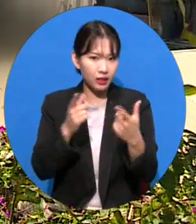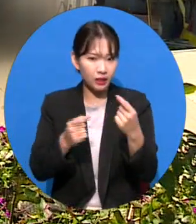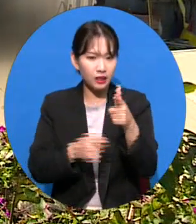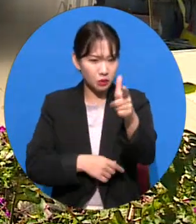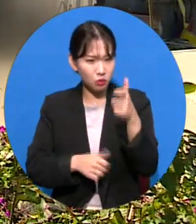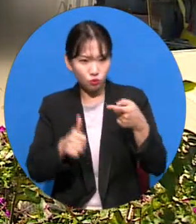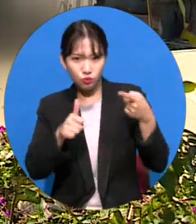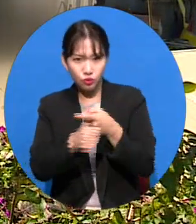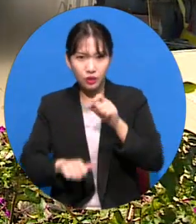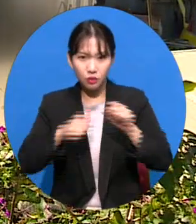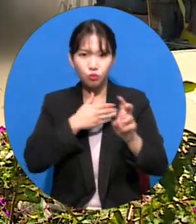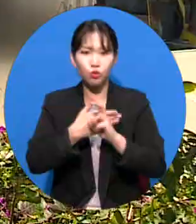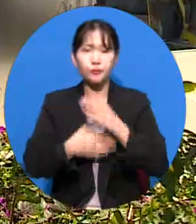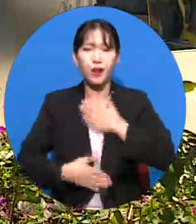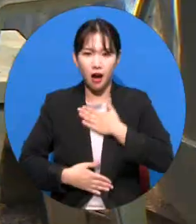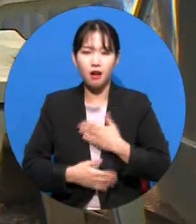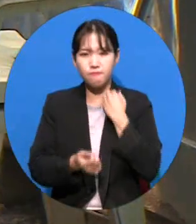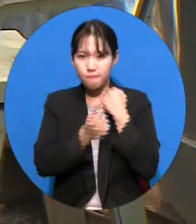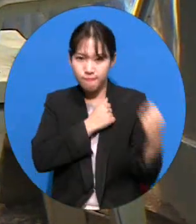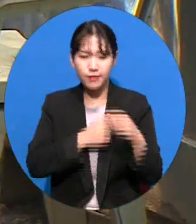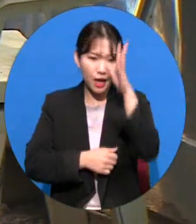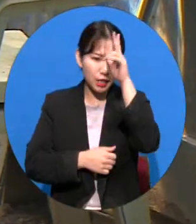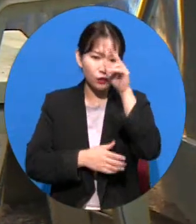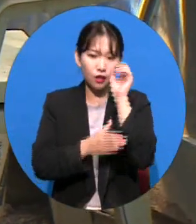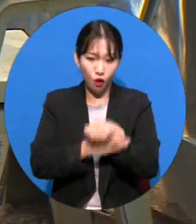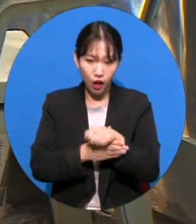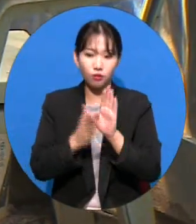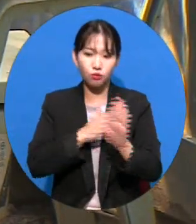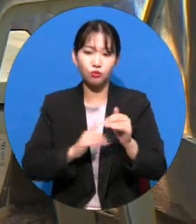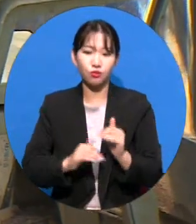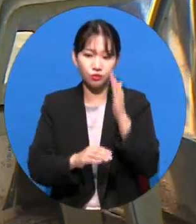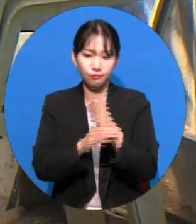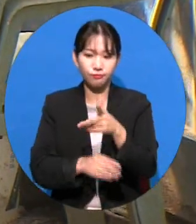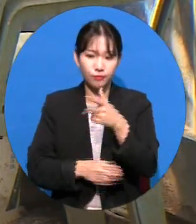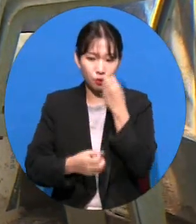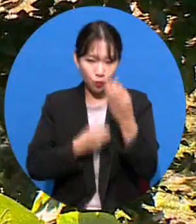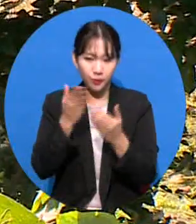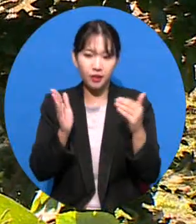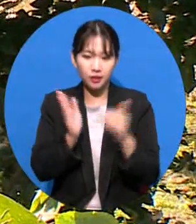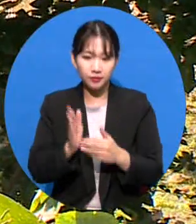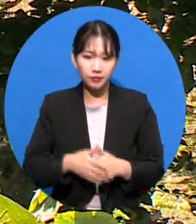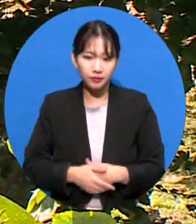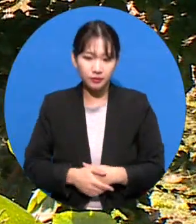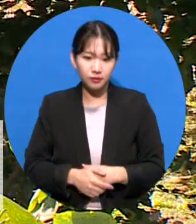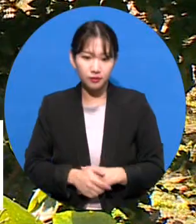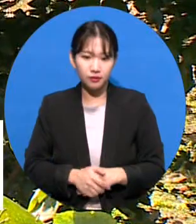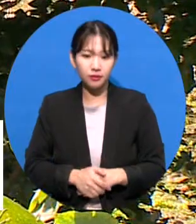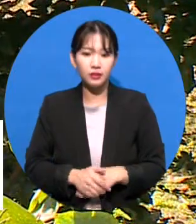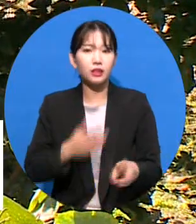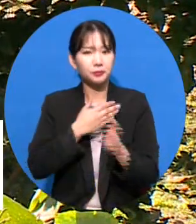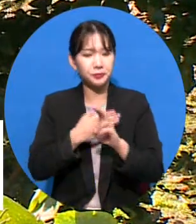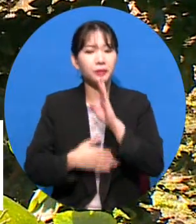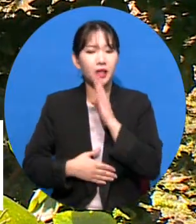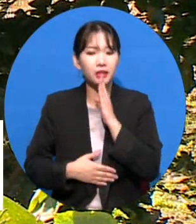총포 사살 행위가 불법인 줄 알았지만 경찰 EPR에 진행하고 있다고 털어놨습니다. 이 몸이 불법이에요. 그러지